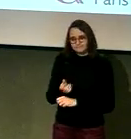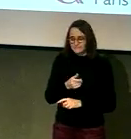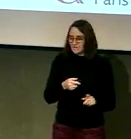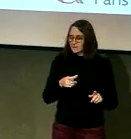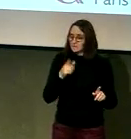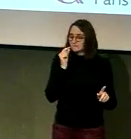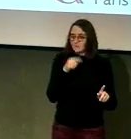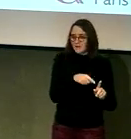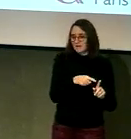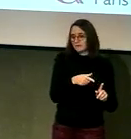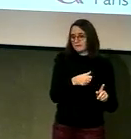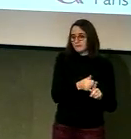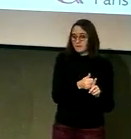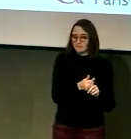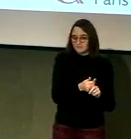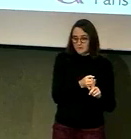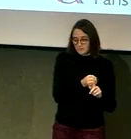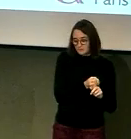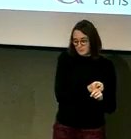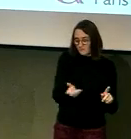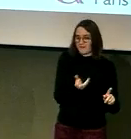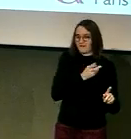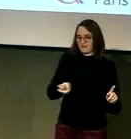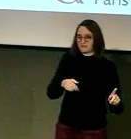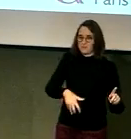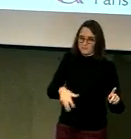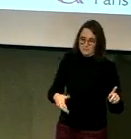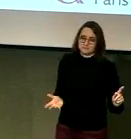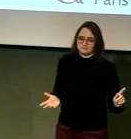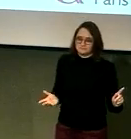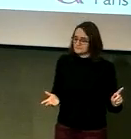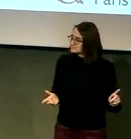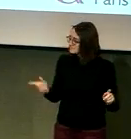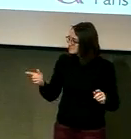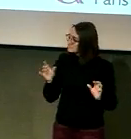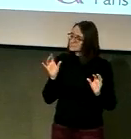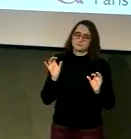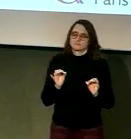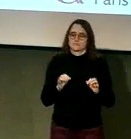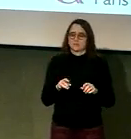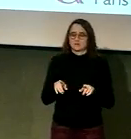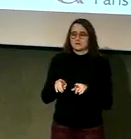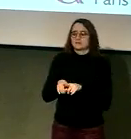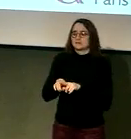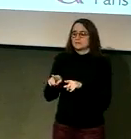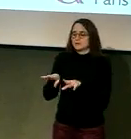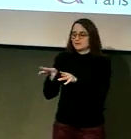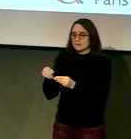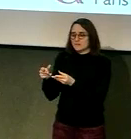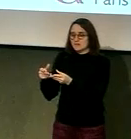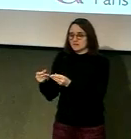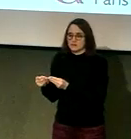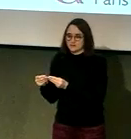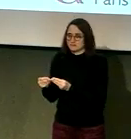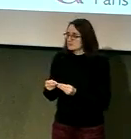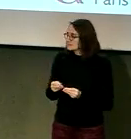père en soi est également un danger pour cette grossesse. La même chose pour la famille d'accueil. Oui,